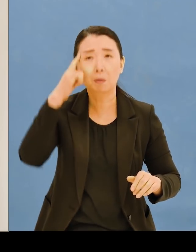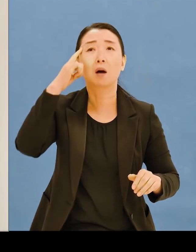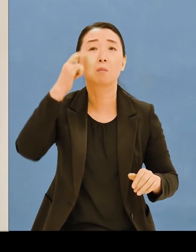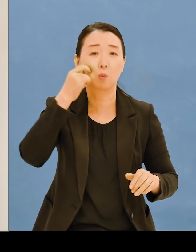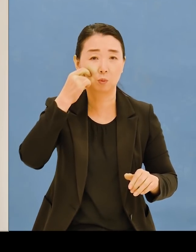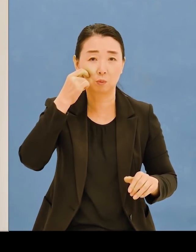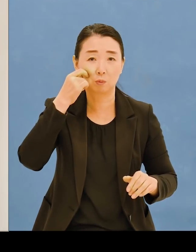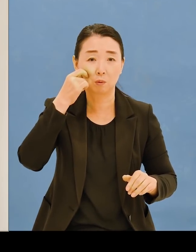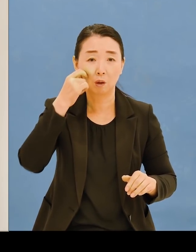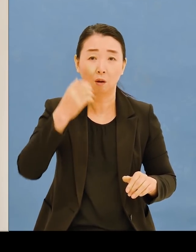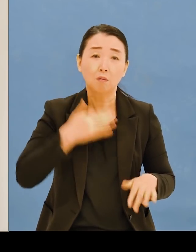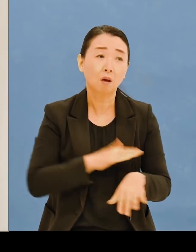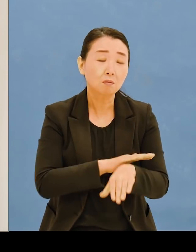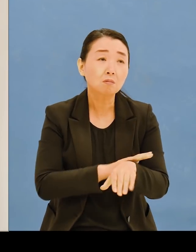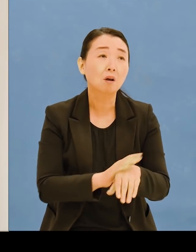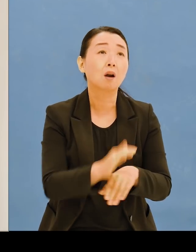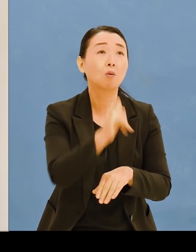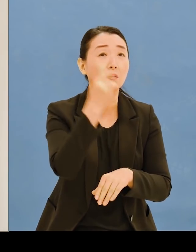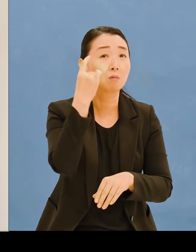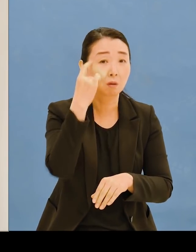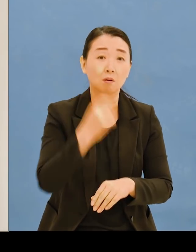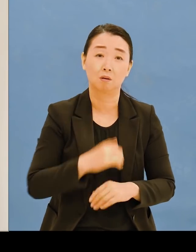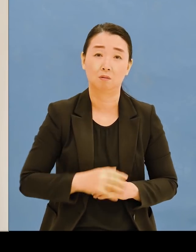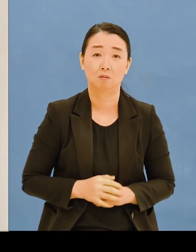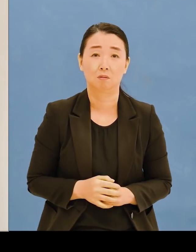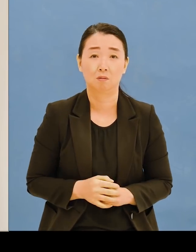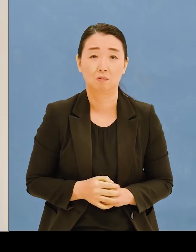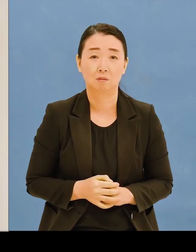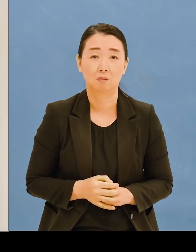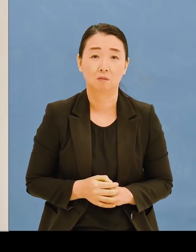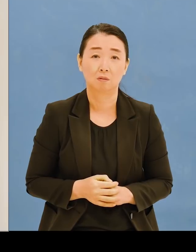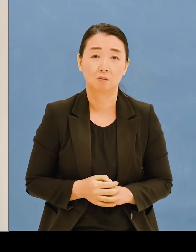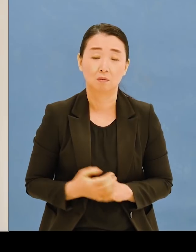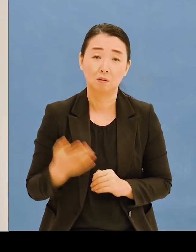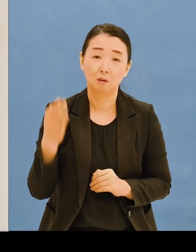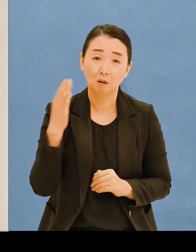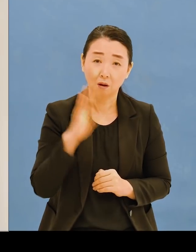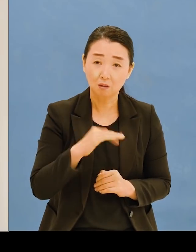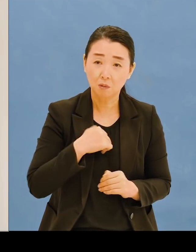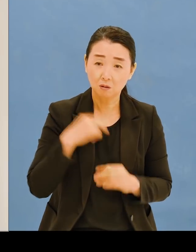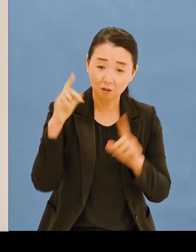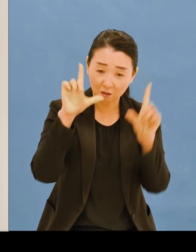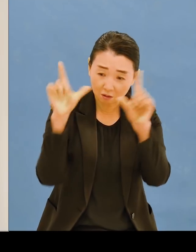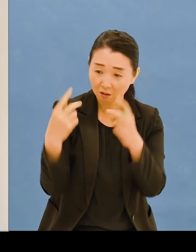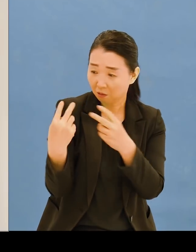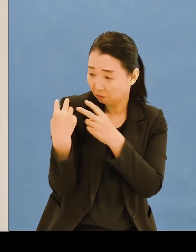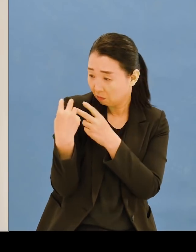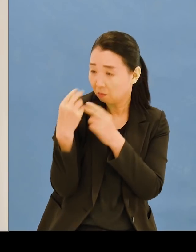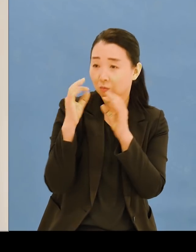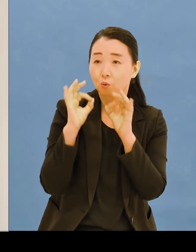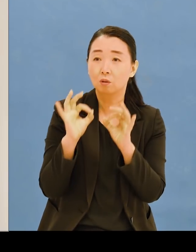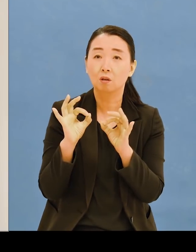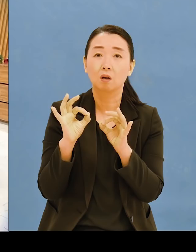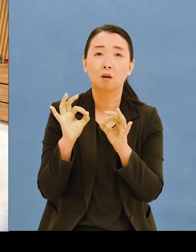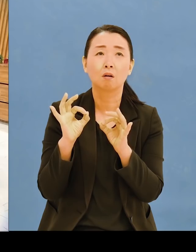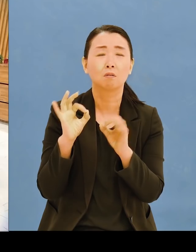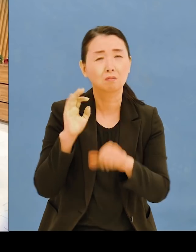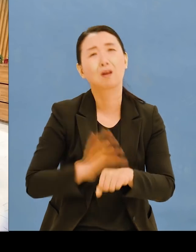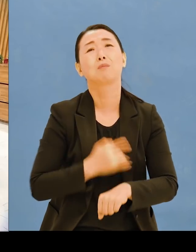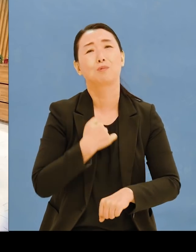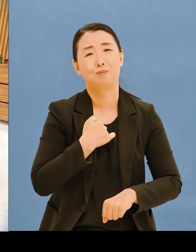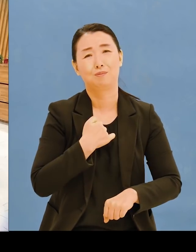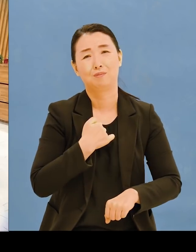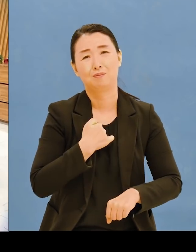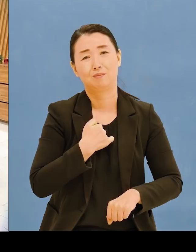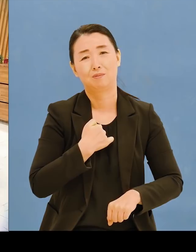못했었어요. 네. 나는 잘하고만 있다고 생각을 했었어요. 네. 그런데 돌아보니까 그게 아니었던 거예요.